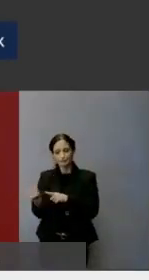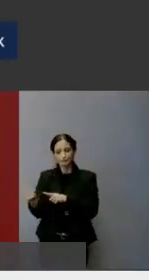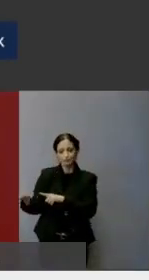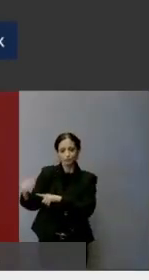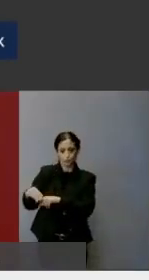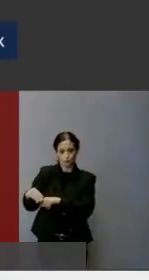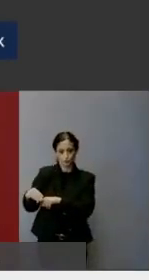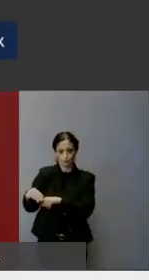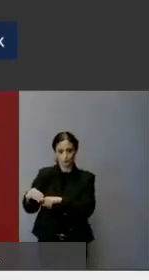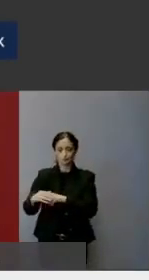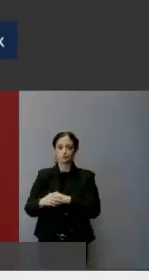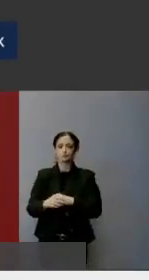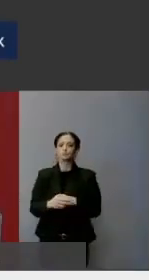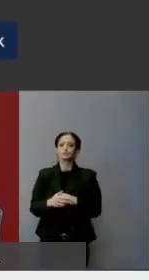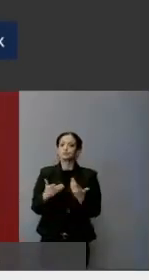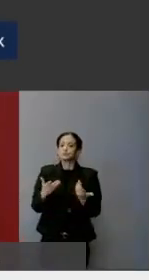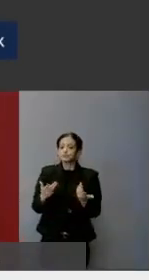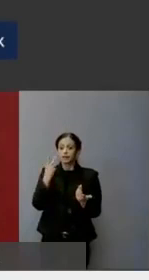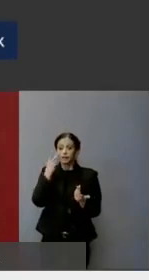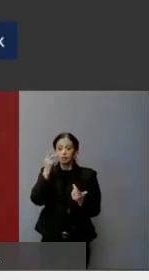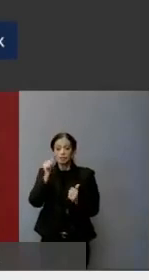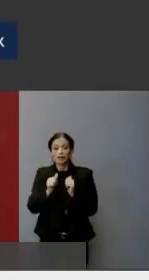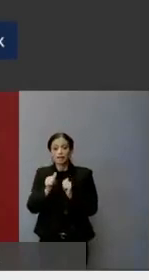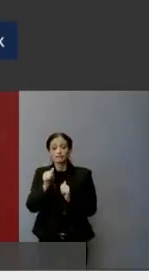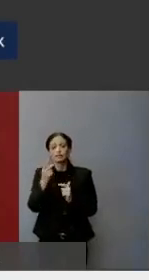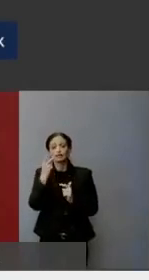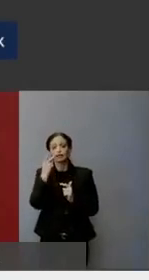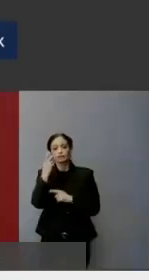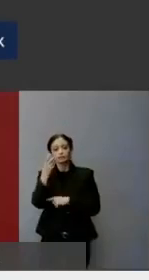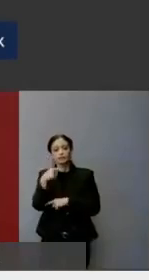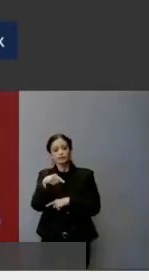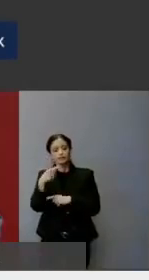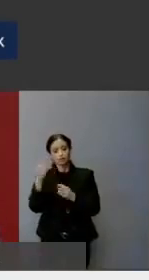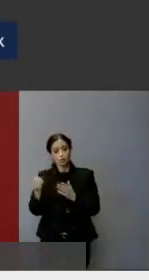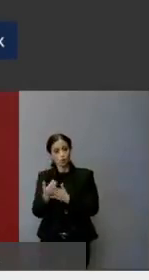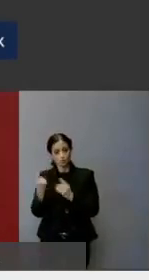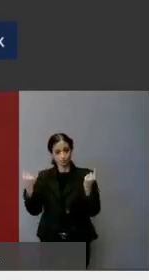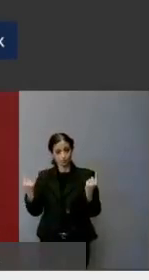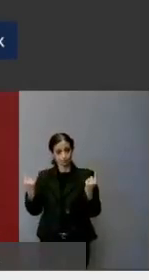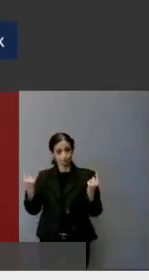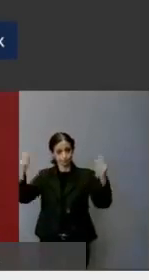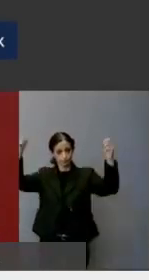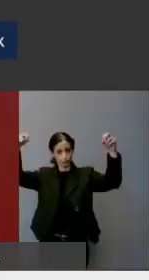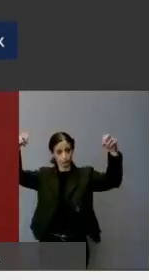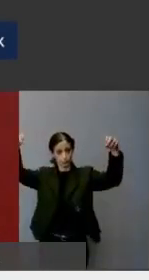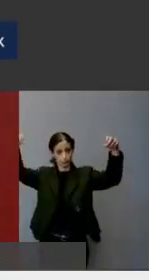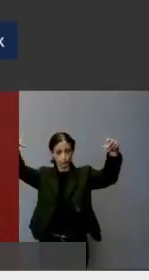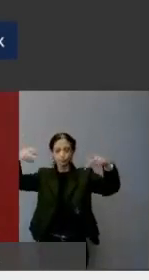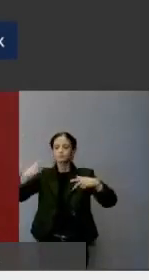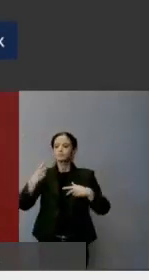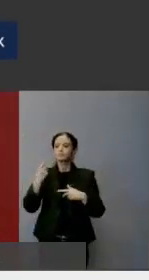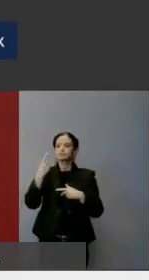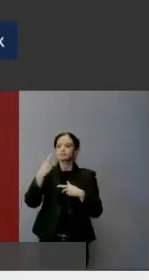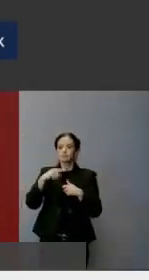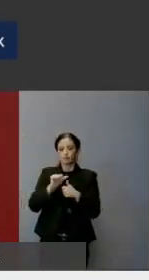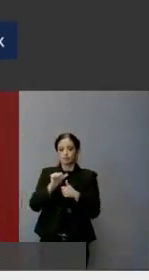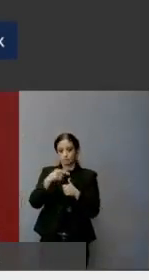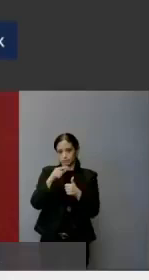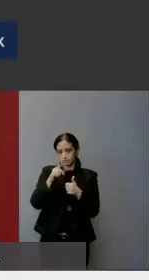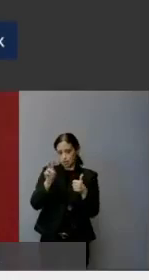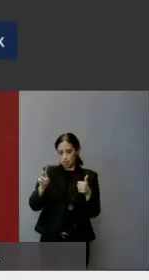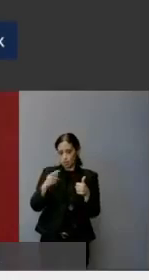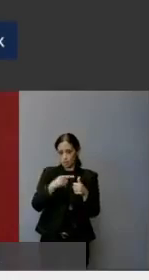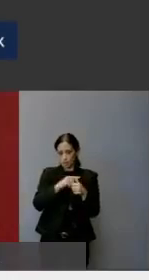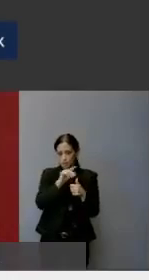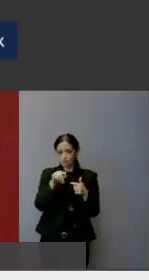quindi prevedere l'inserimento di nuovi punti luce questa potrebbe essere una delle aree in questione so perché non